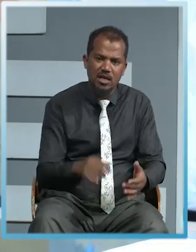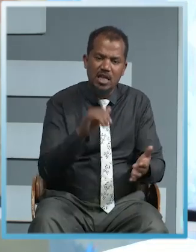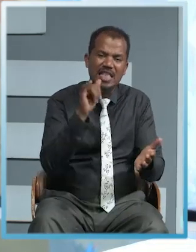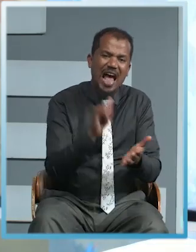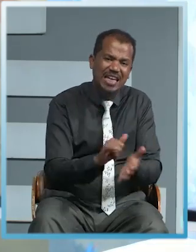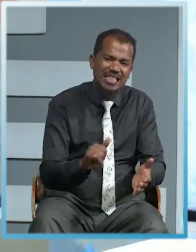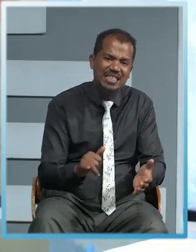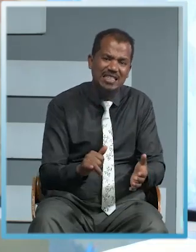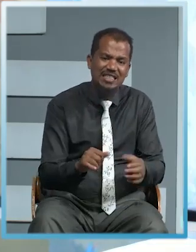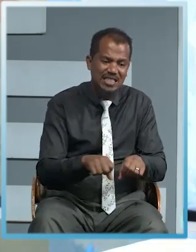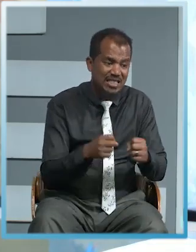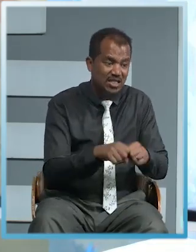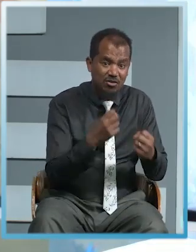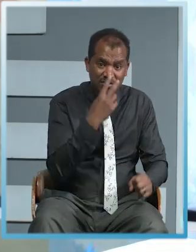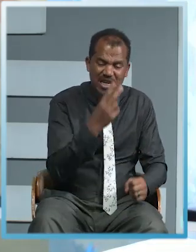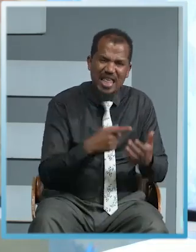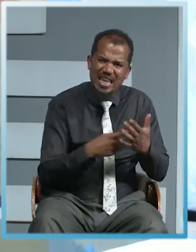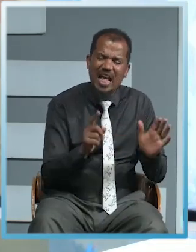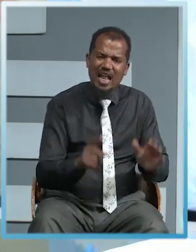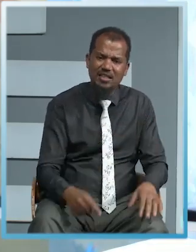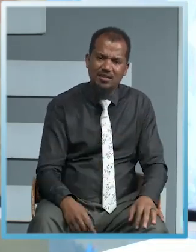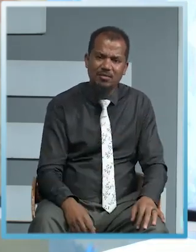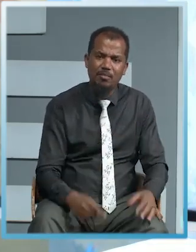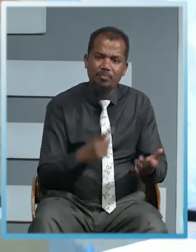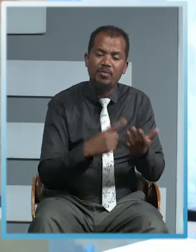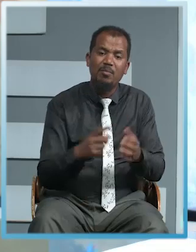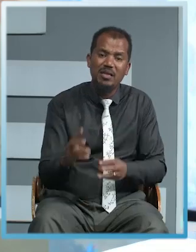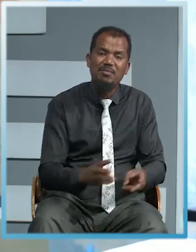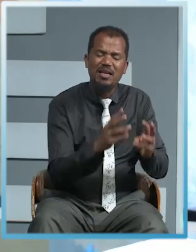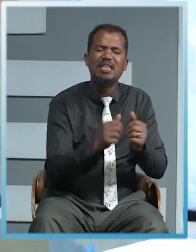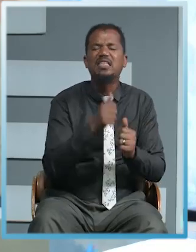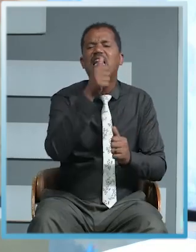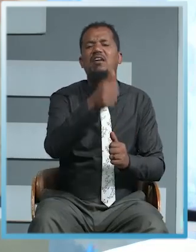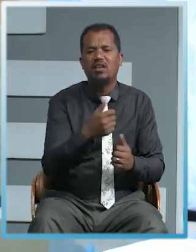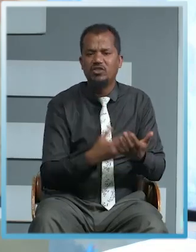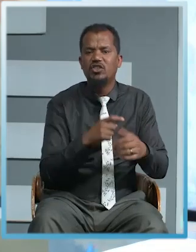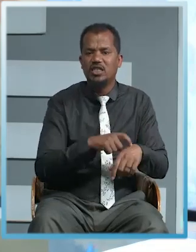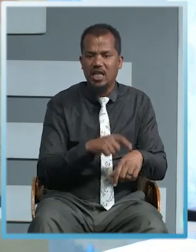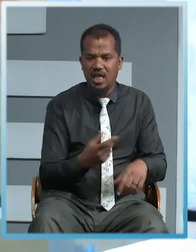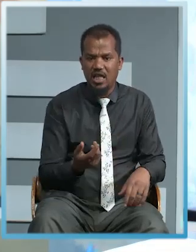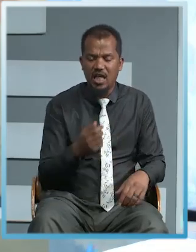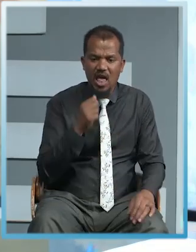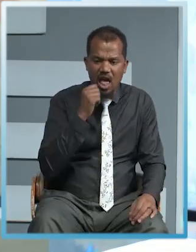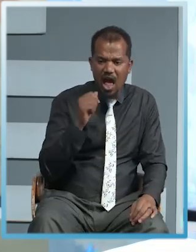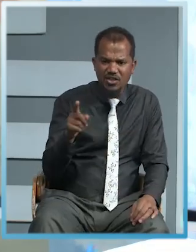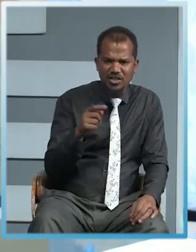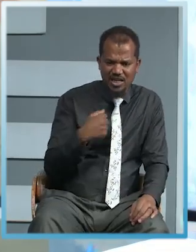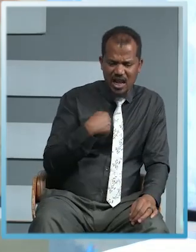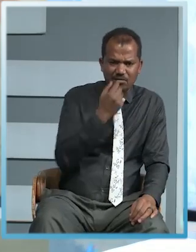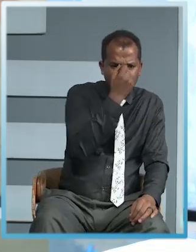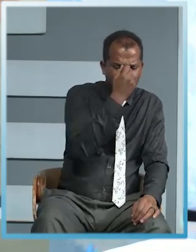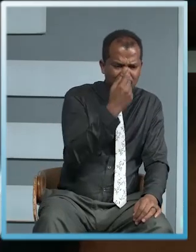يانن سيت أسوسنا إنا قلت بزي من عند نلفاتي تشينجزي على ملزا أنتين